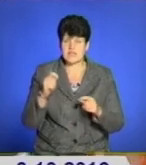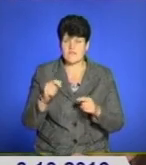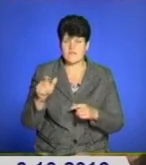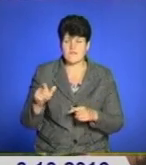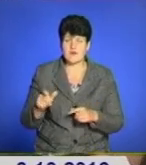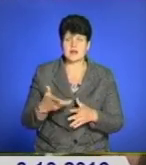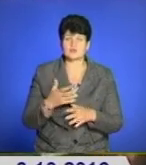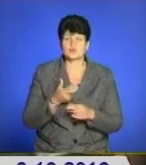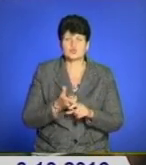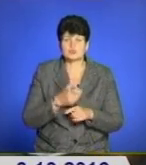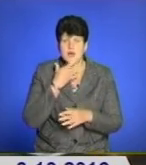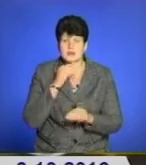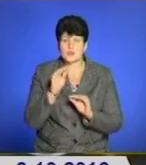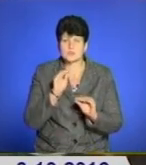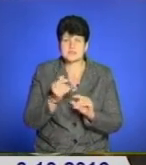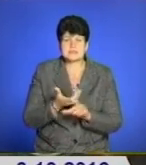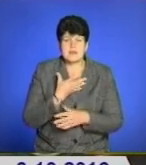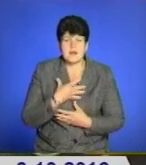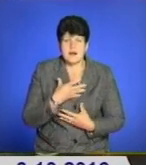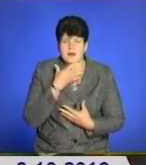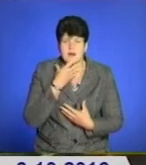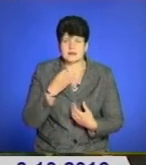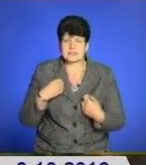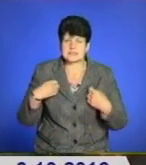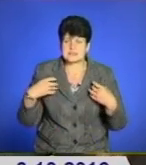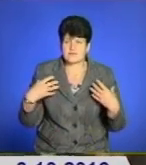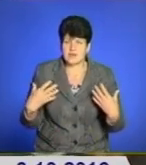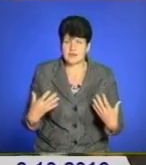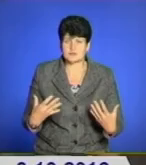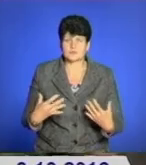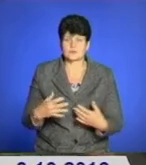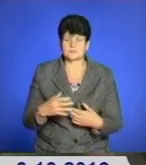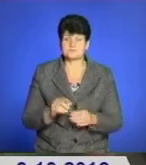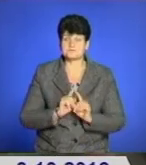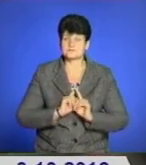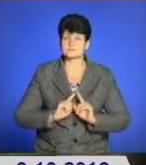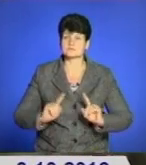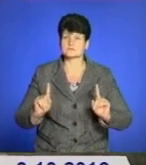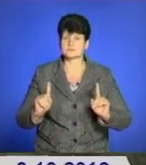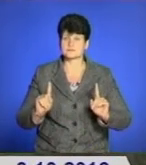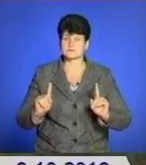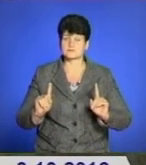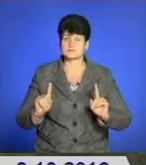гарні композиції, дуже гарне свято. Вишукано досить.